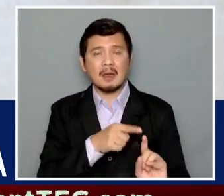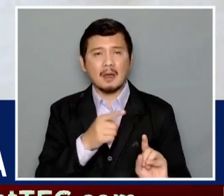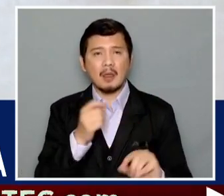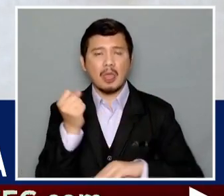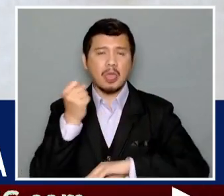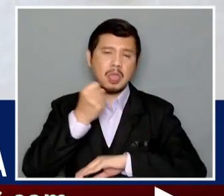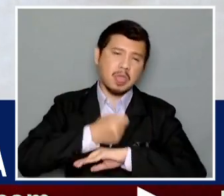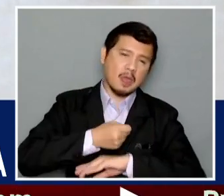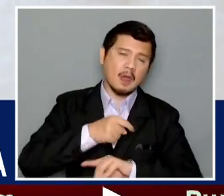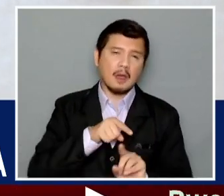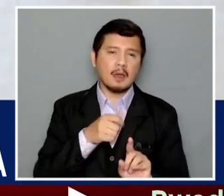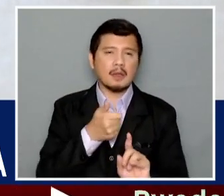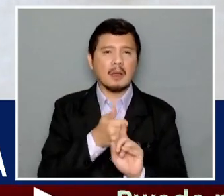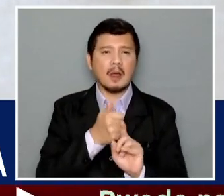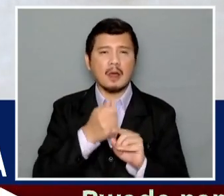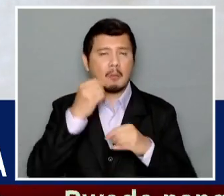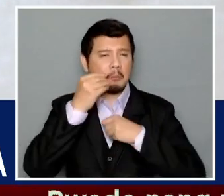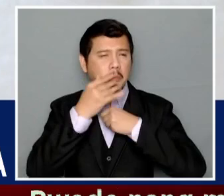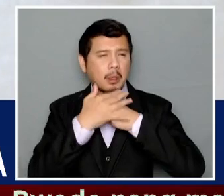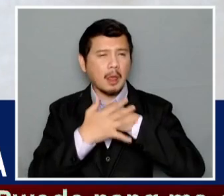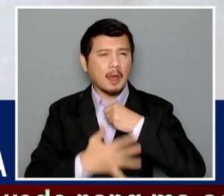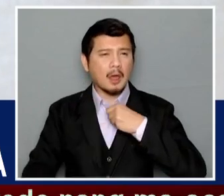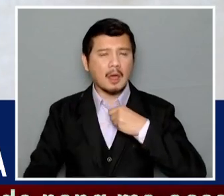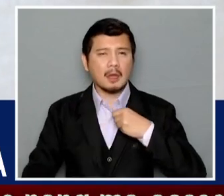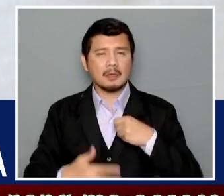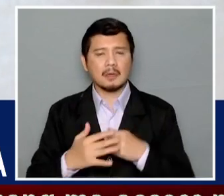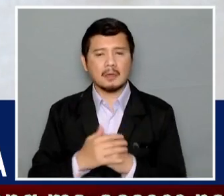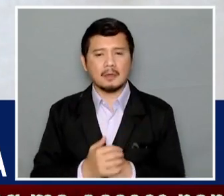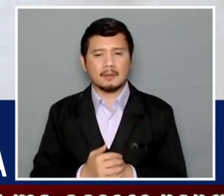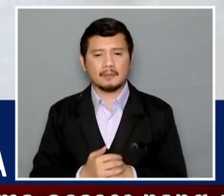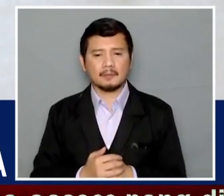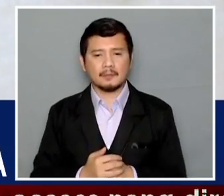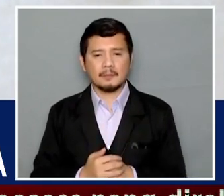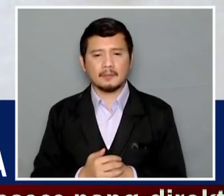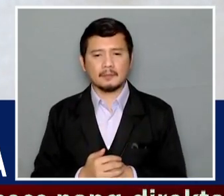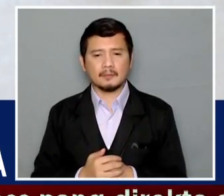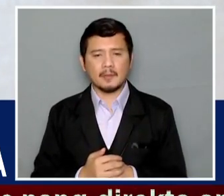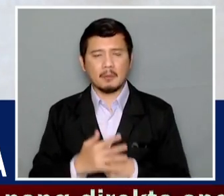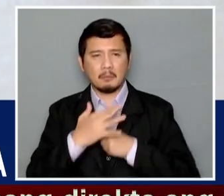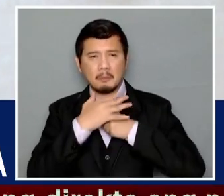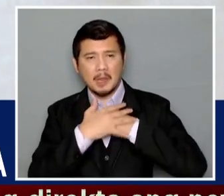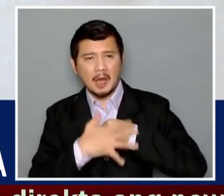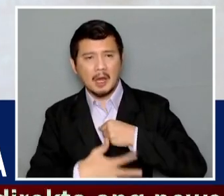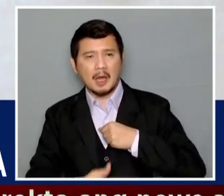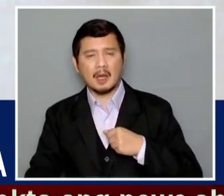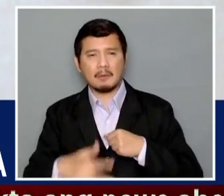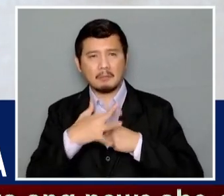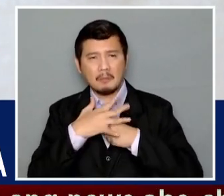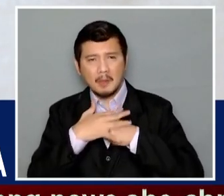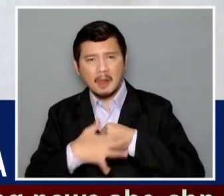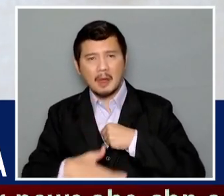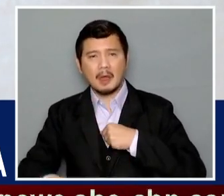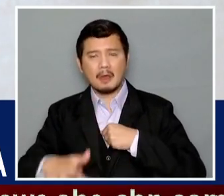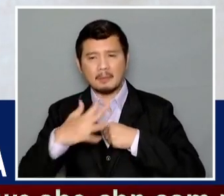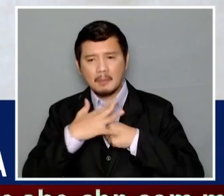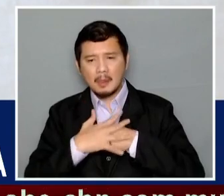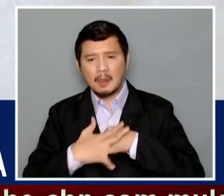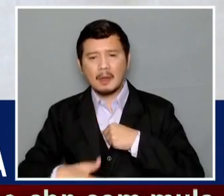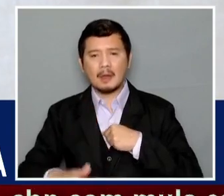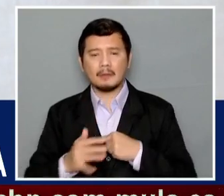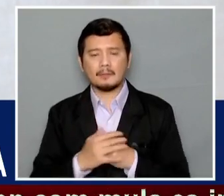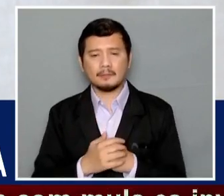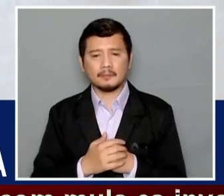dumudugo. Then, nung dumudugo na siya, dumapa na ako, lumuko